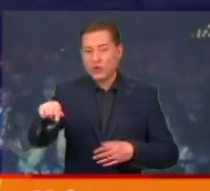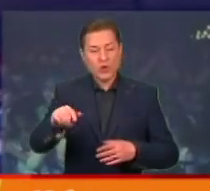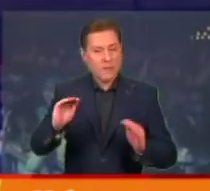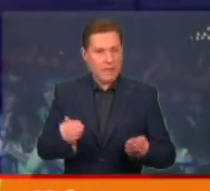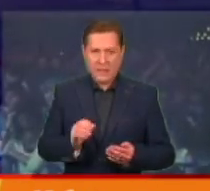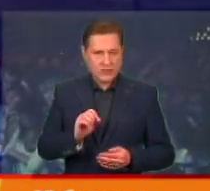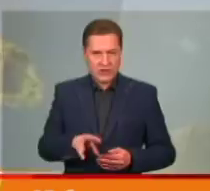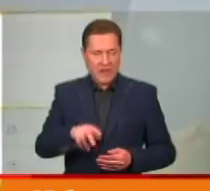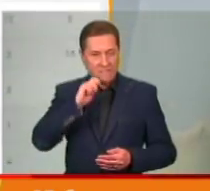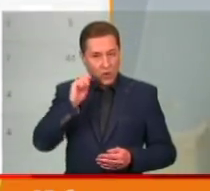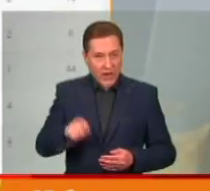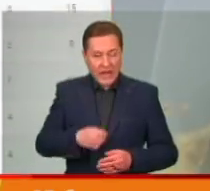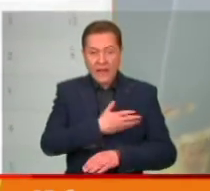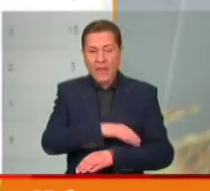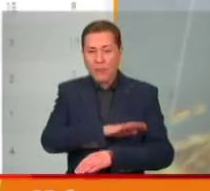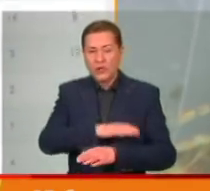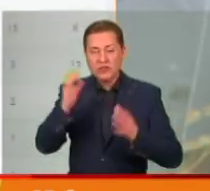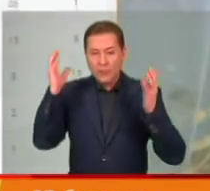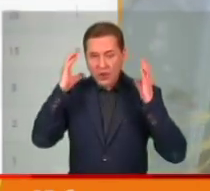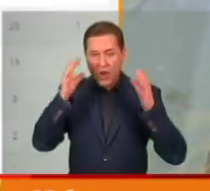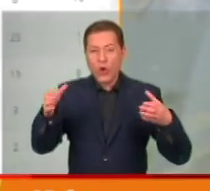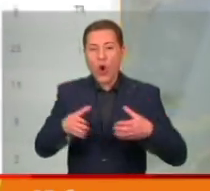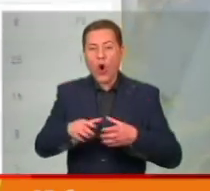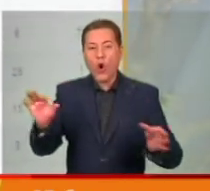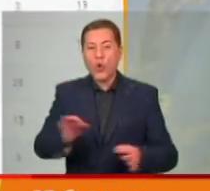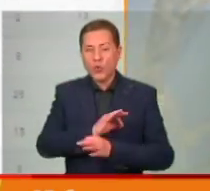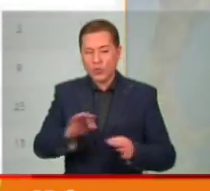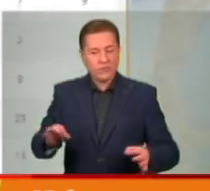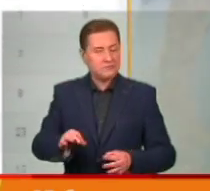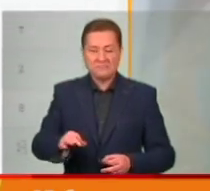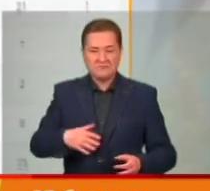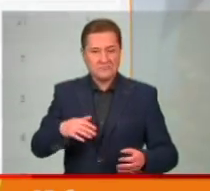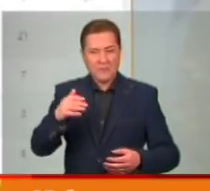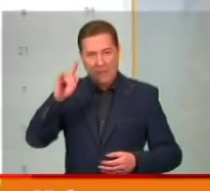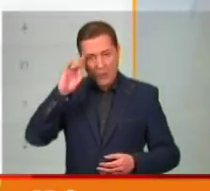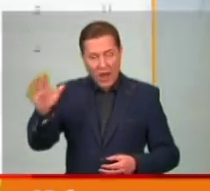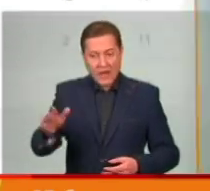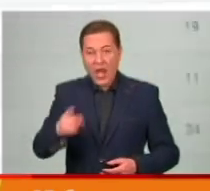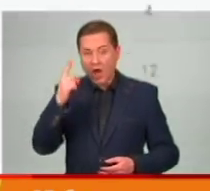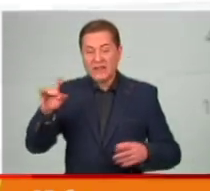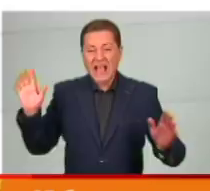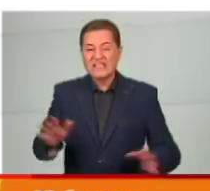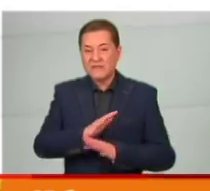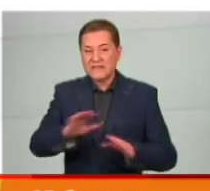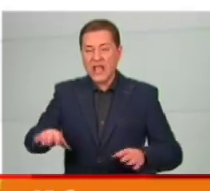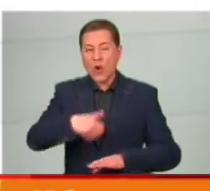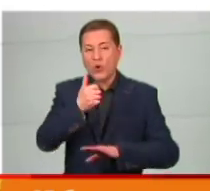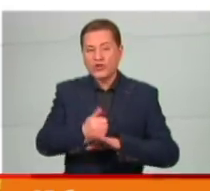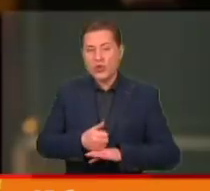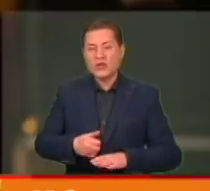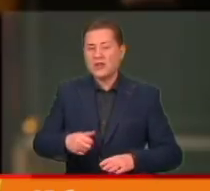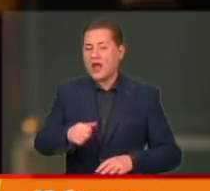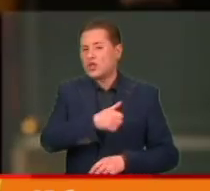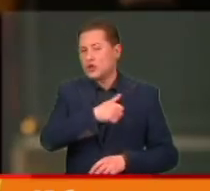аніж в Україні. На польському радіо гурт в активній ротації. Одна з пісень навіть якось очолила